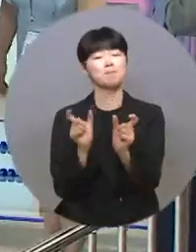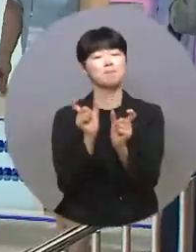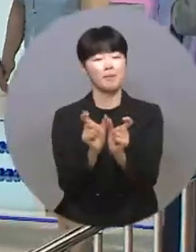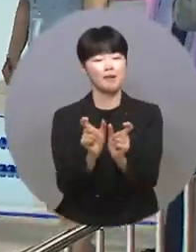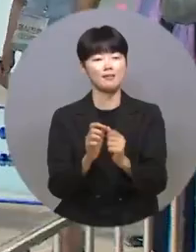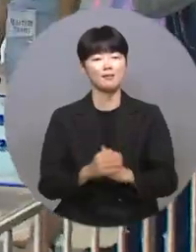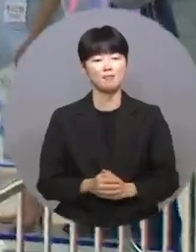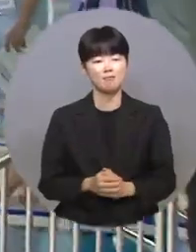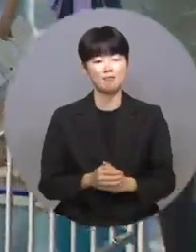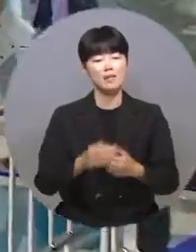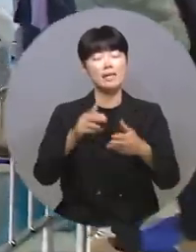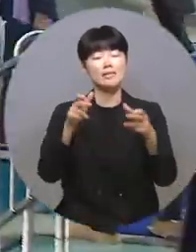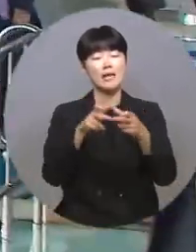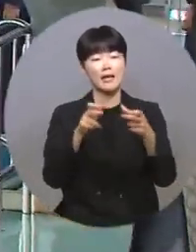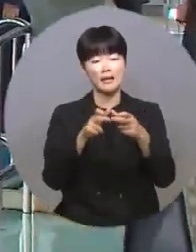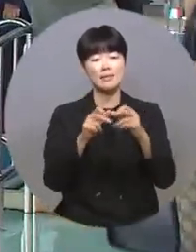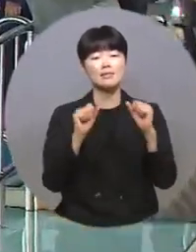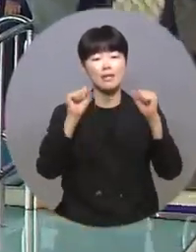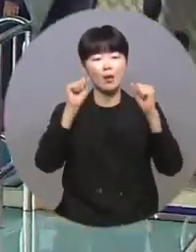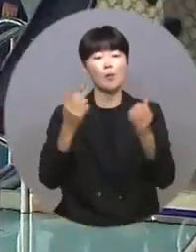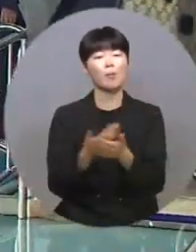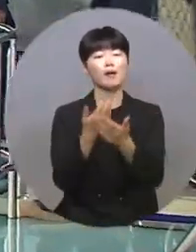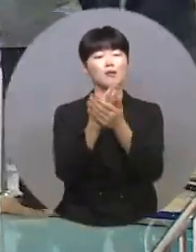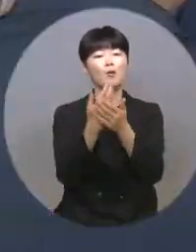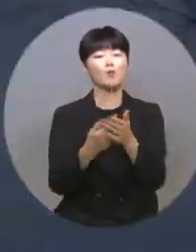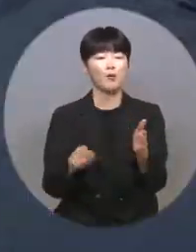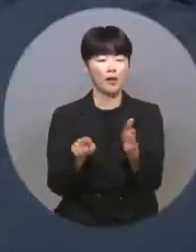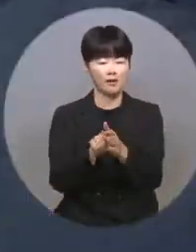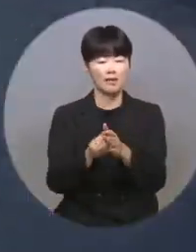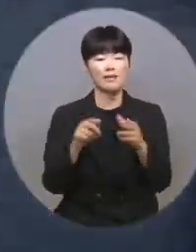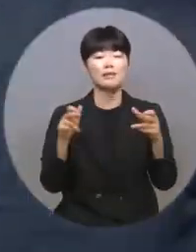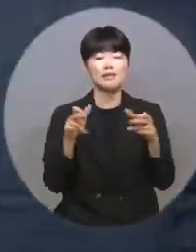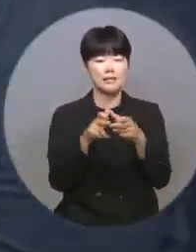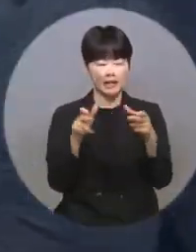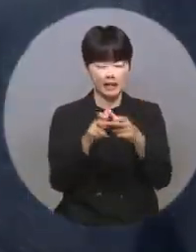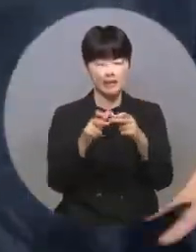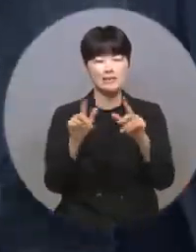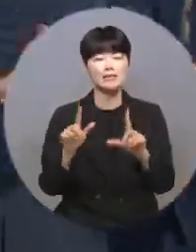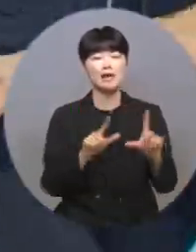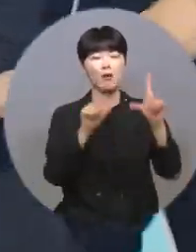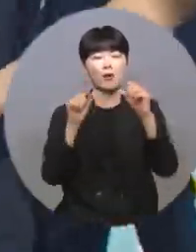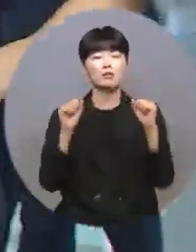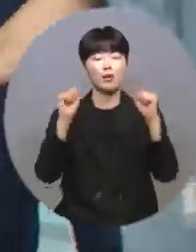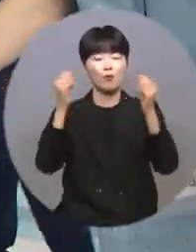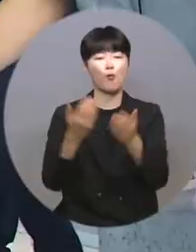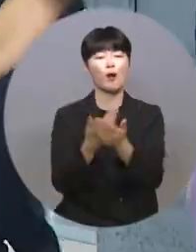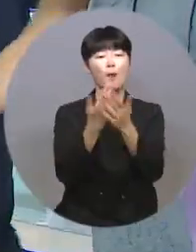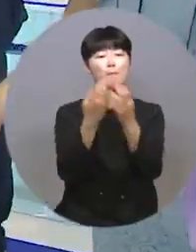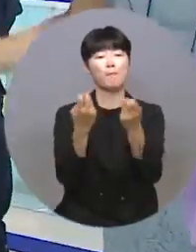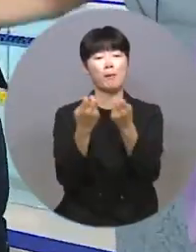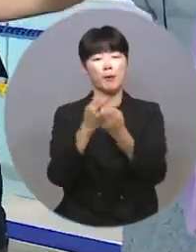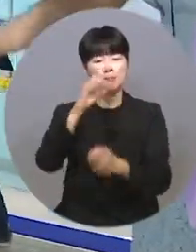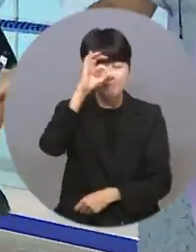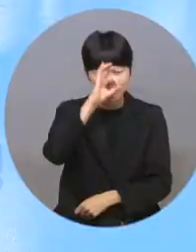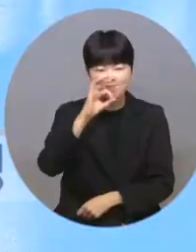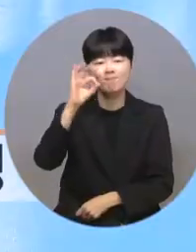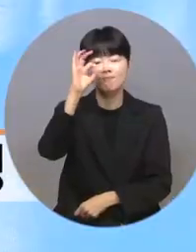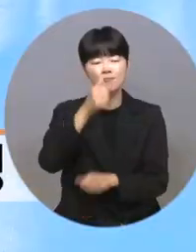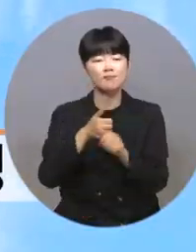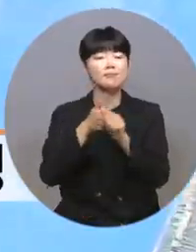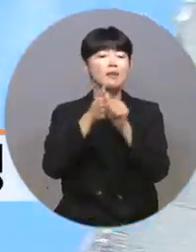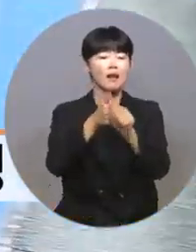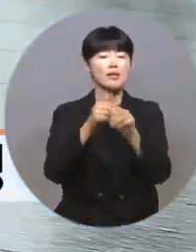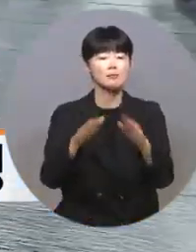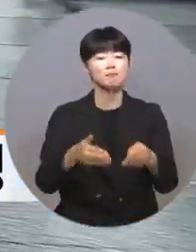유산 창출, 장애인체육 발전을 위한 장애인생활체육 활성화 방안에 따라 건립이 지연되고 있습니다. 특히